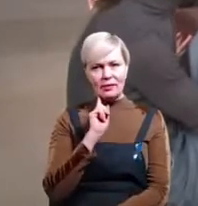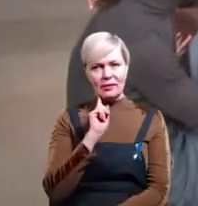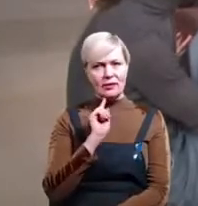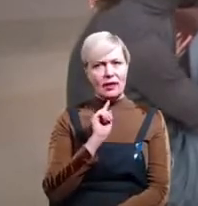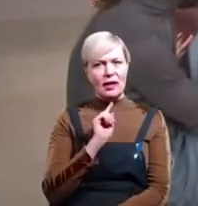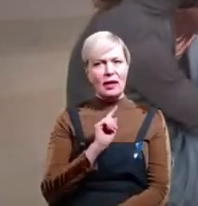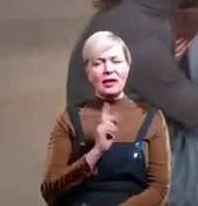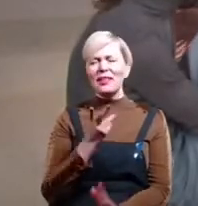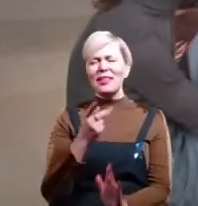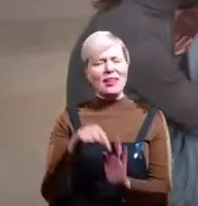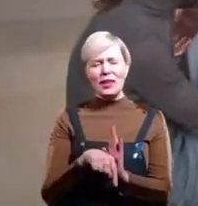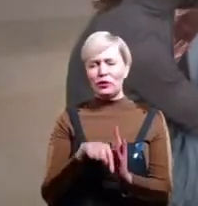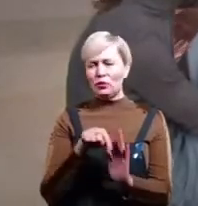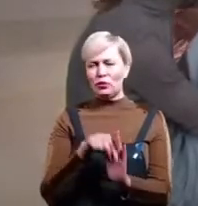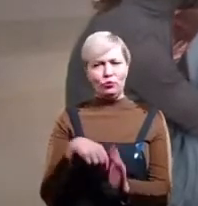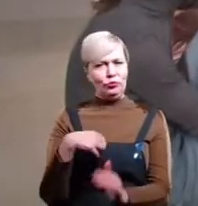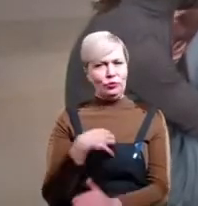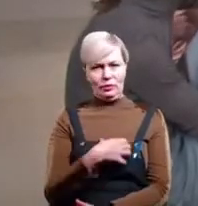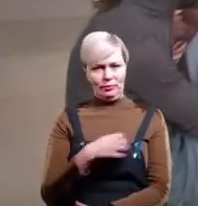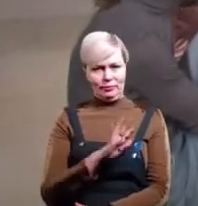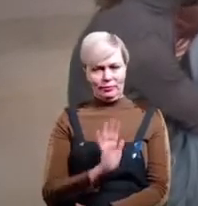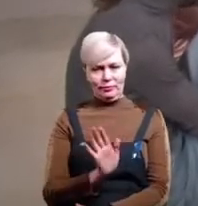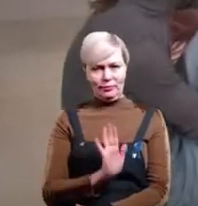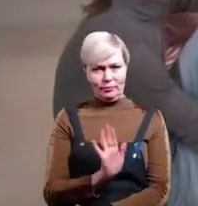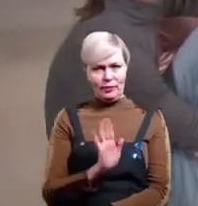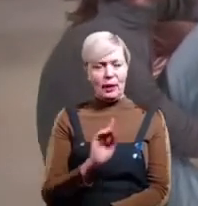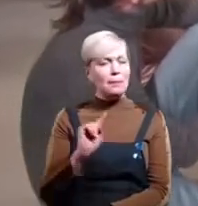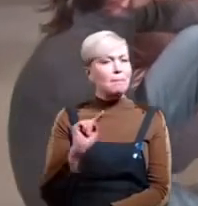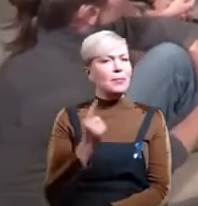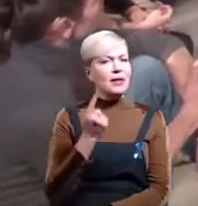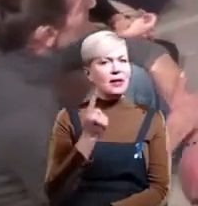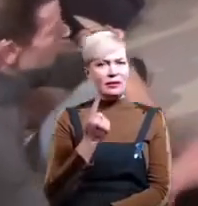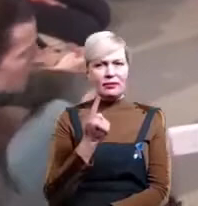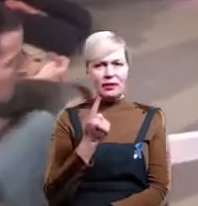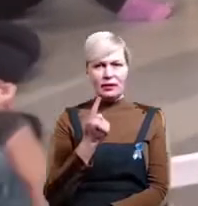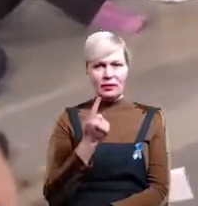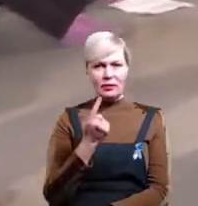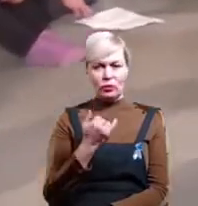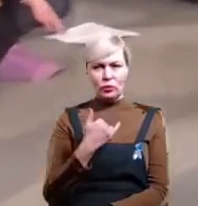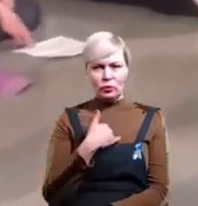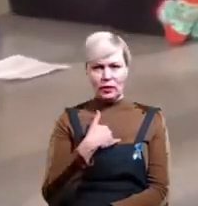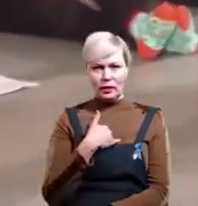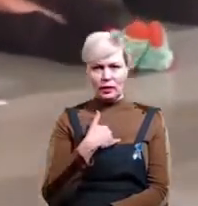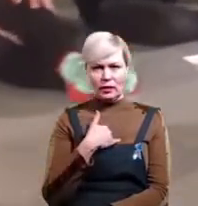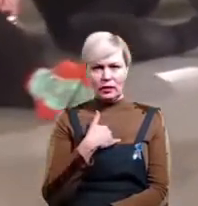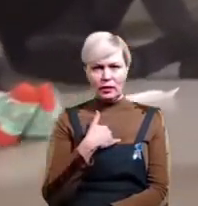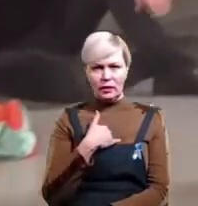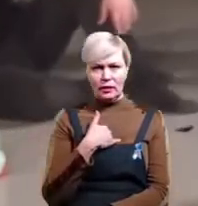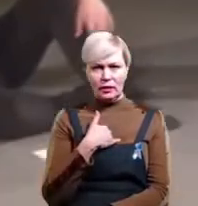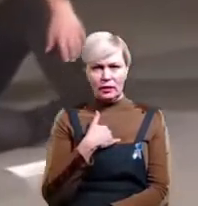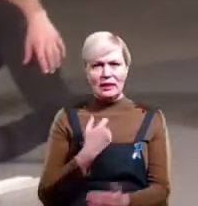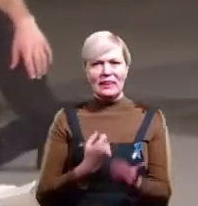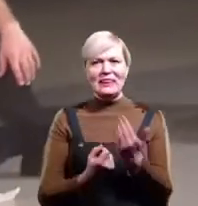не суть. Давайте тогда первый у нас иде. Зійде мій голос.